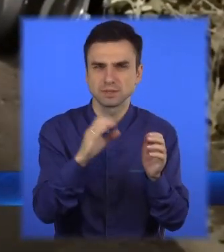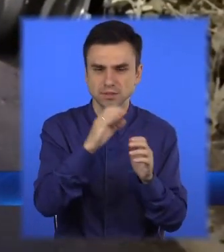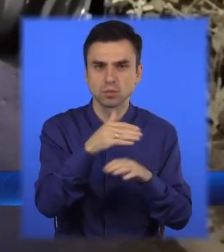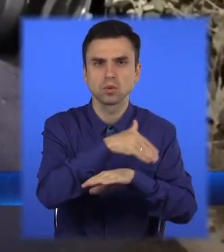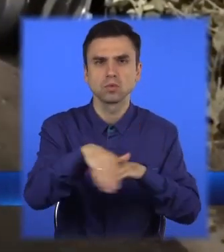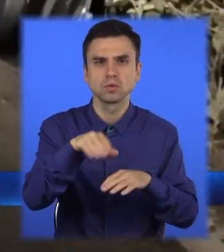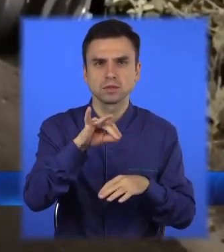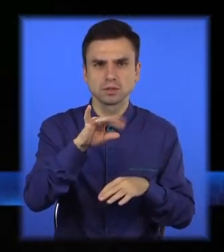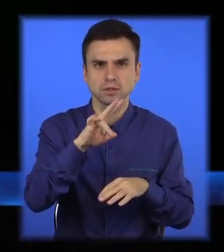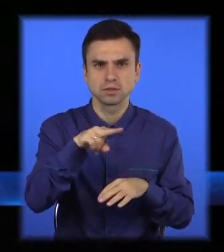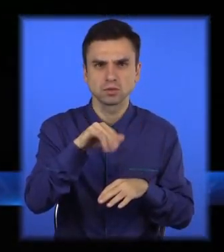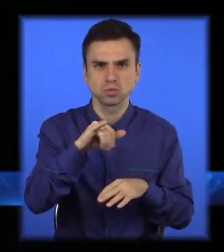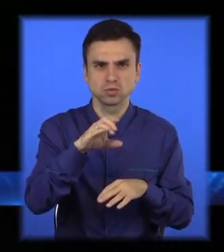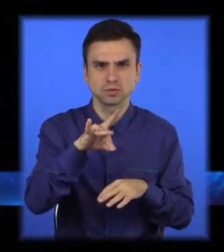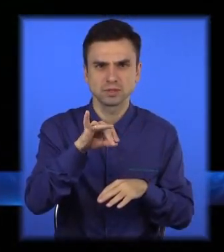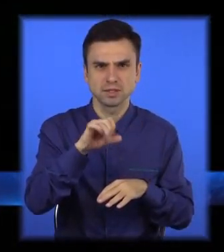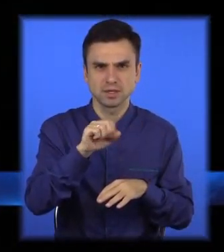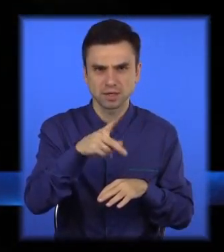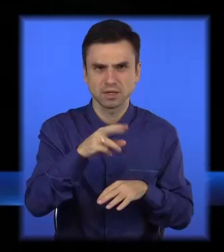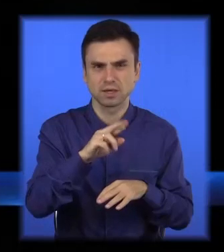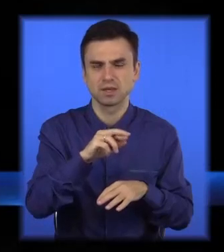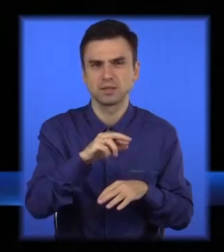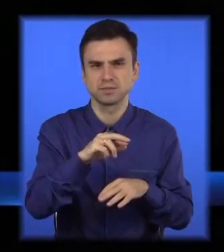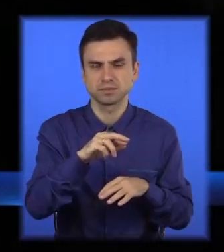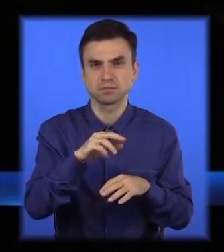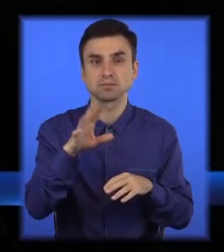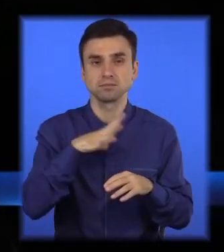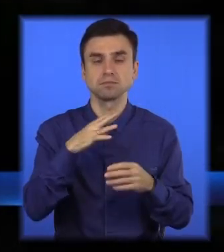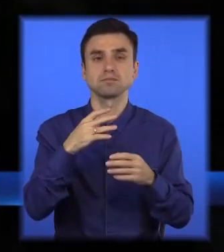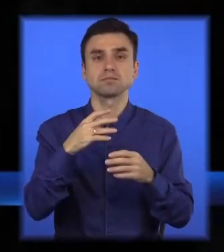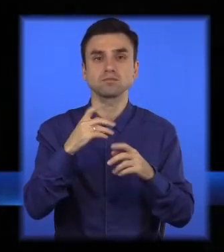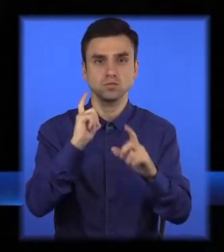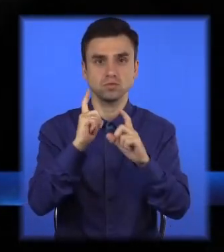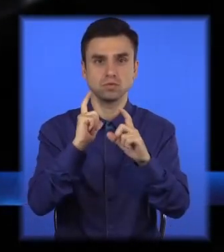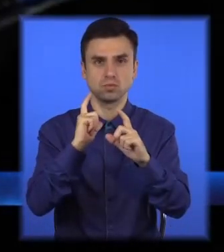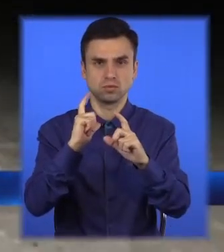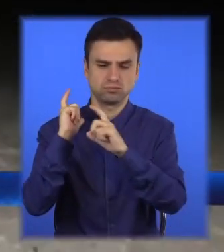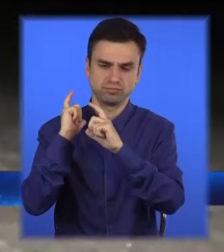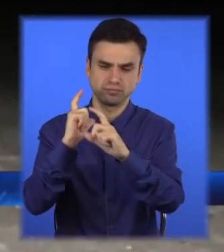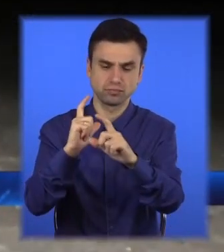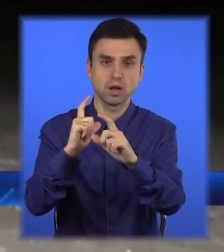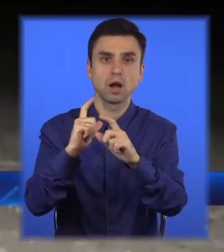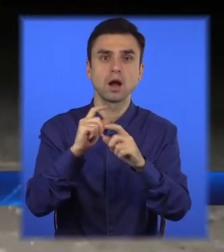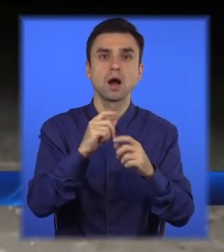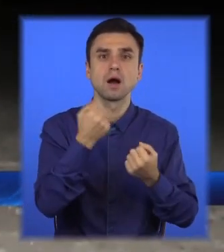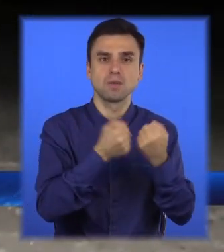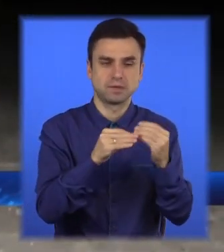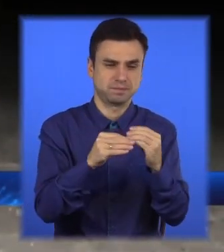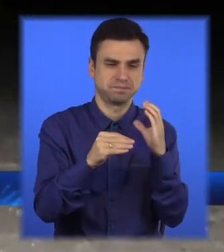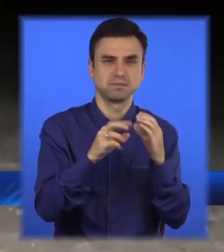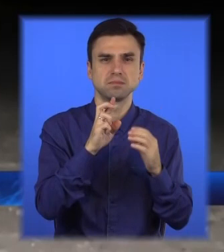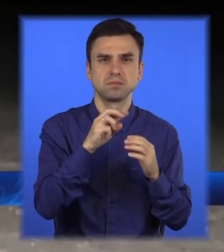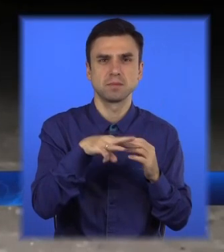Фабричній. Назустріч їхав БМВ. Водій останнього вирішив обігнати машину попереду, не впорався з керуванням і врізався у